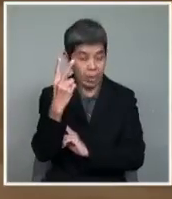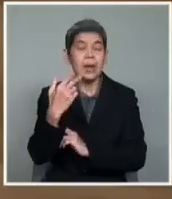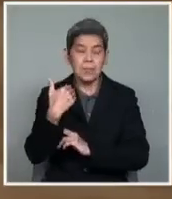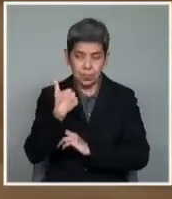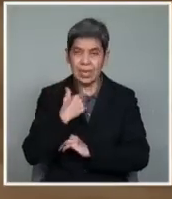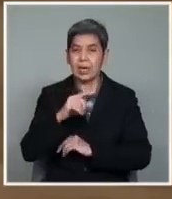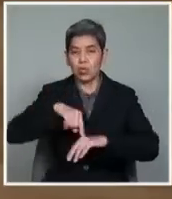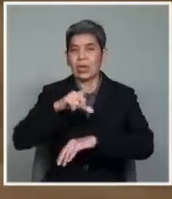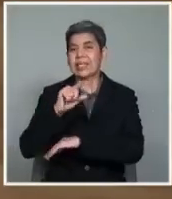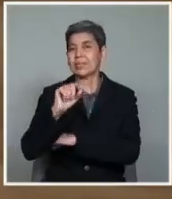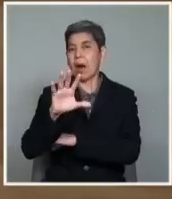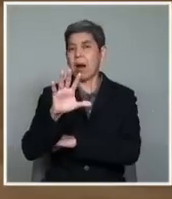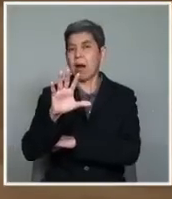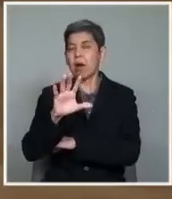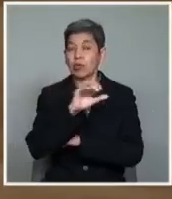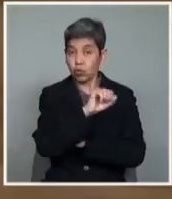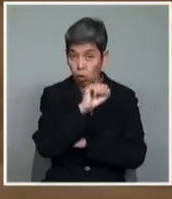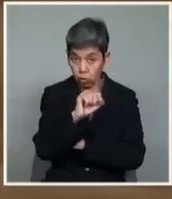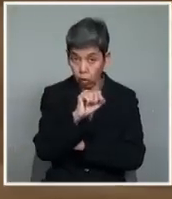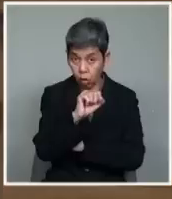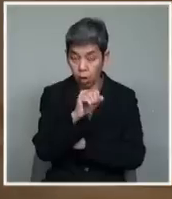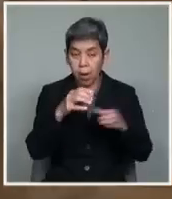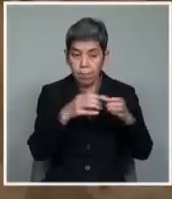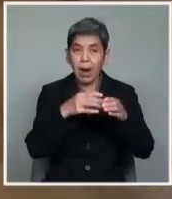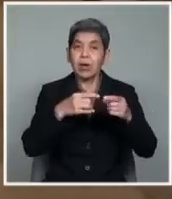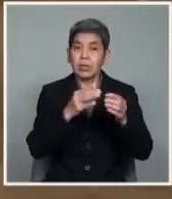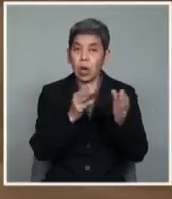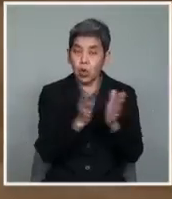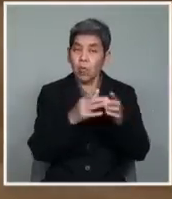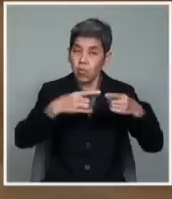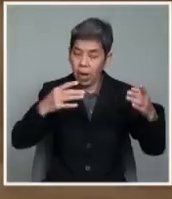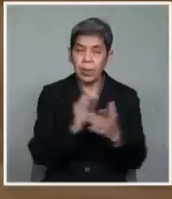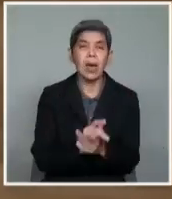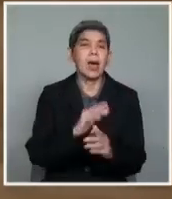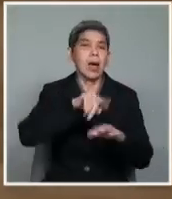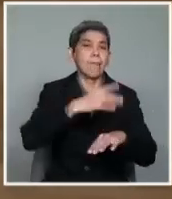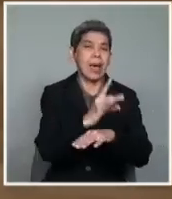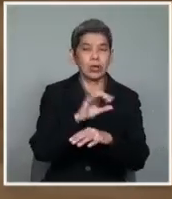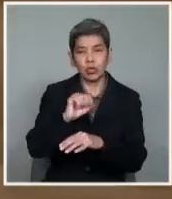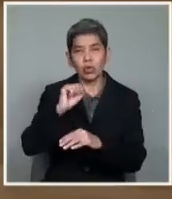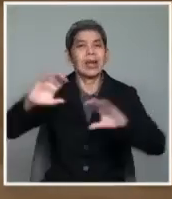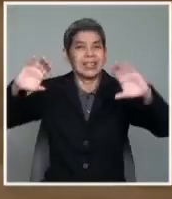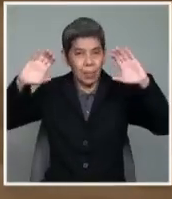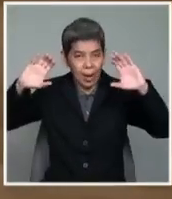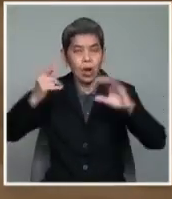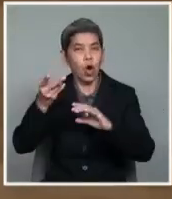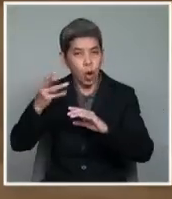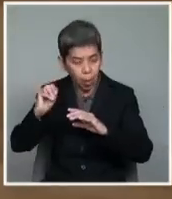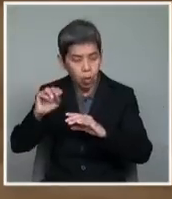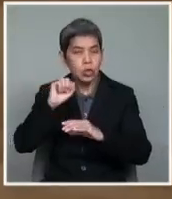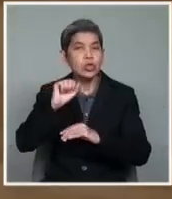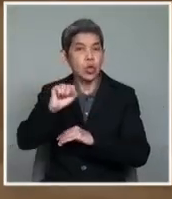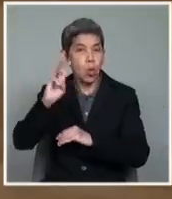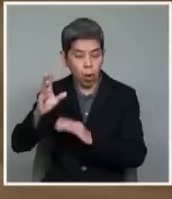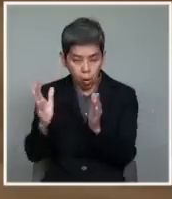าณ25ชั่วโมงค่ะโดยเป็นส.ส.พรรคร่วมฝ่ายค้านนะคะ8ชั่วโมงขณะที่ส.ส.รัฐบาลคณะรัฐมนตรีแล้วก็สว.